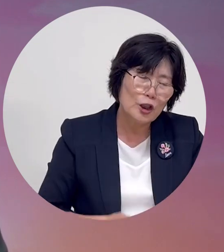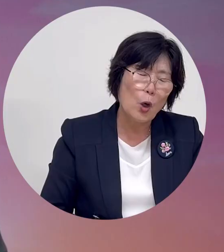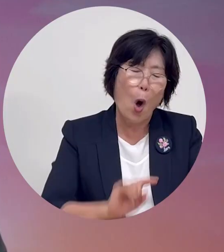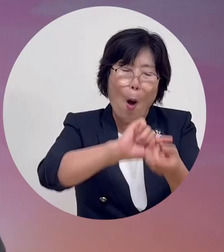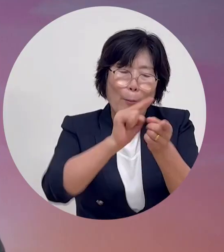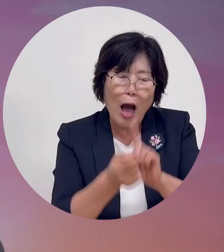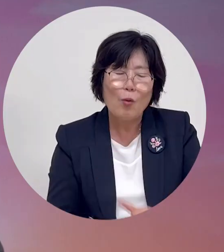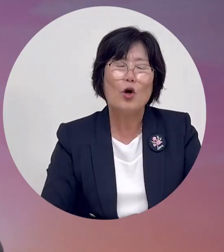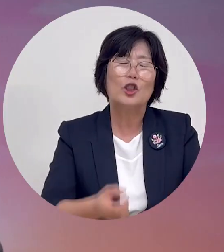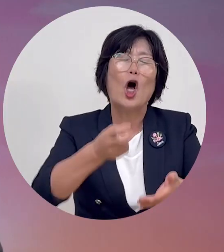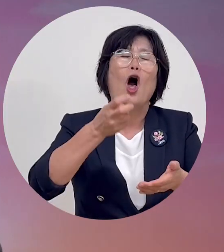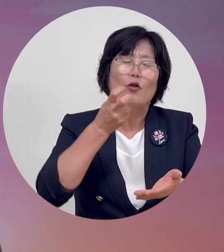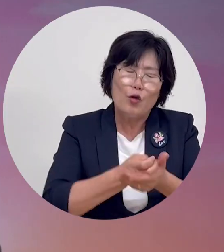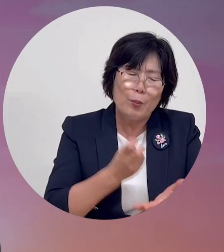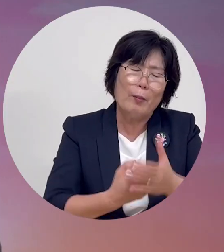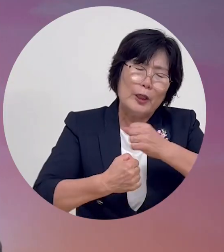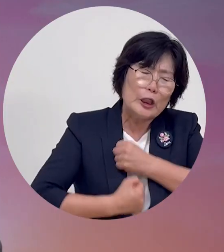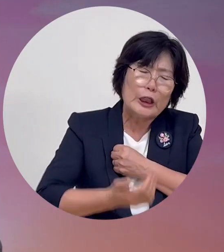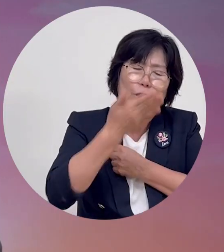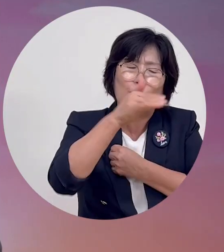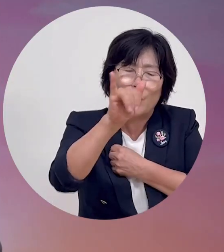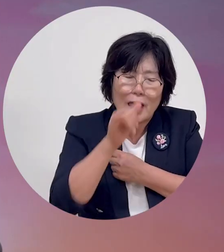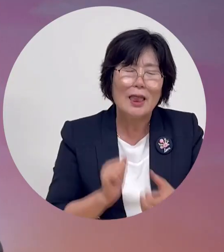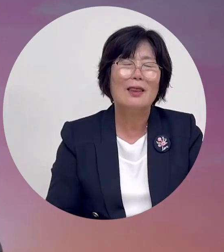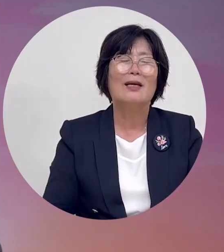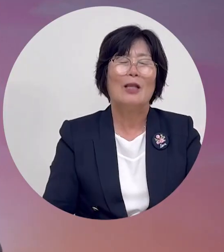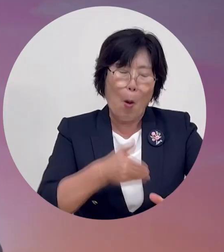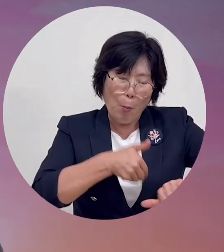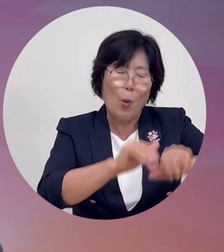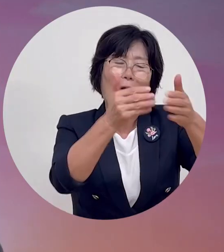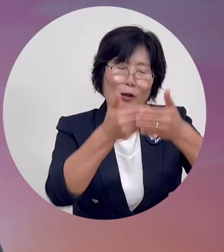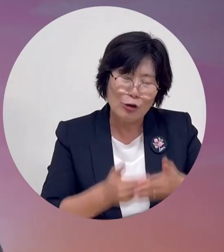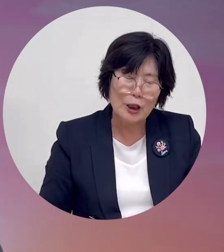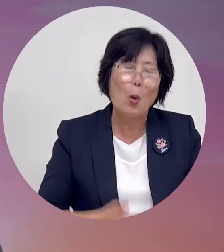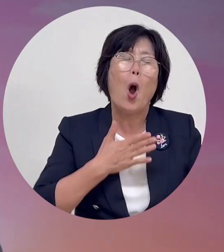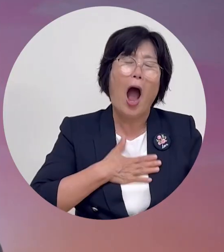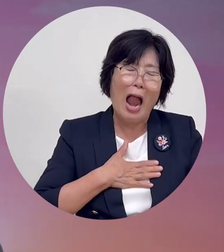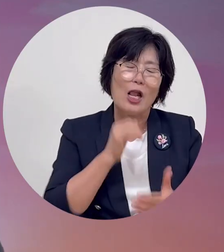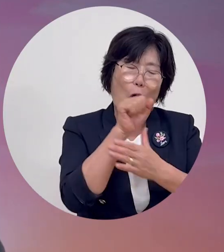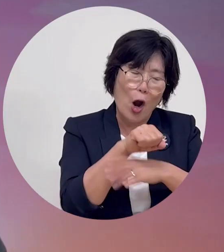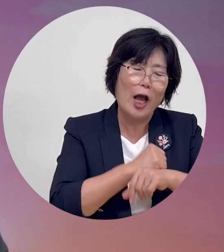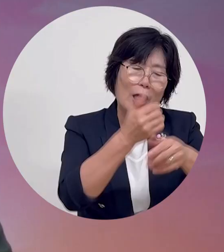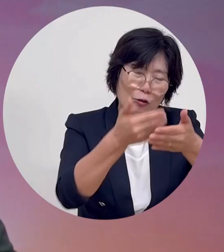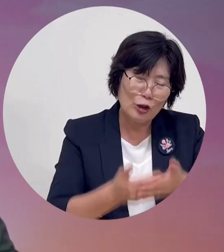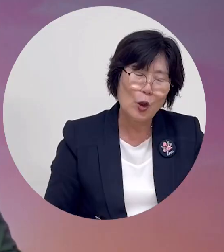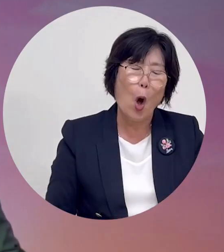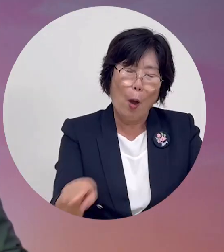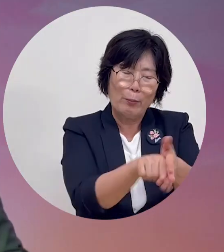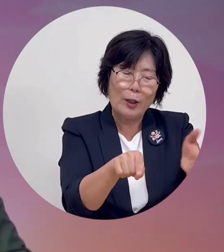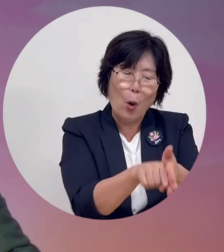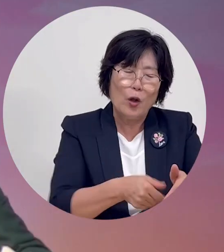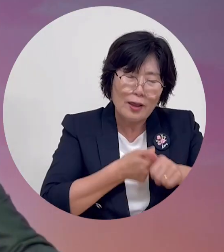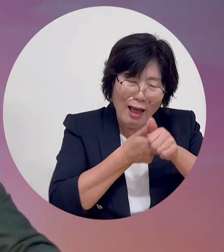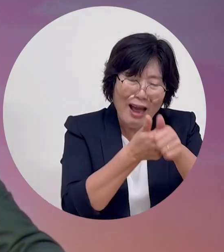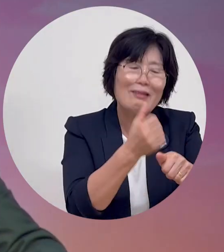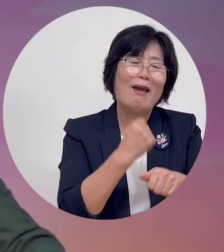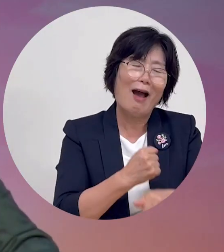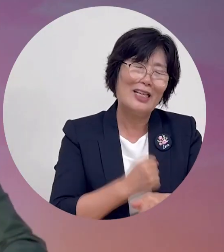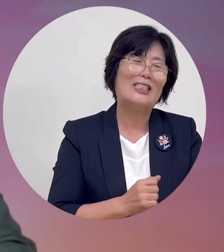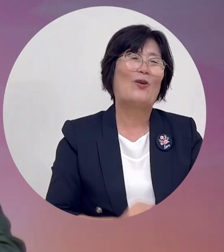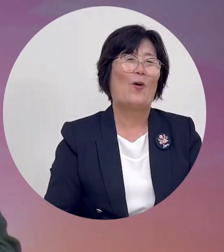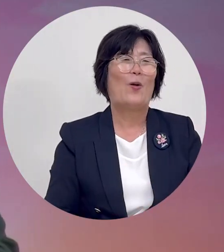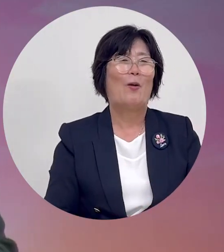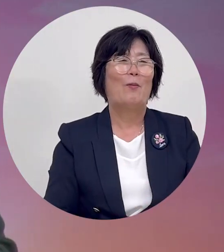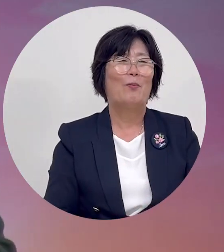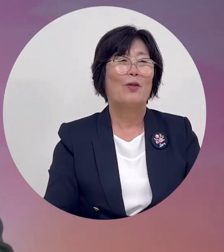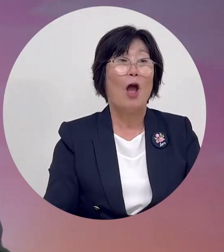우리에게 알려주시고, 그분을 알고 믿고 따르게 하여 주시고. 그래서 여러분, 율법을